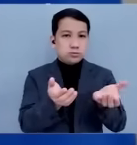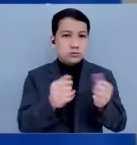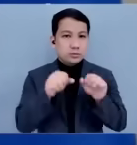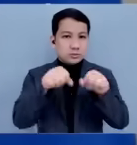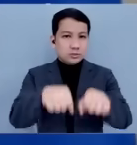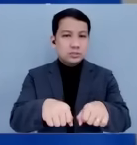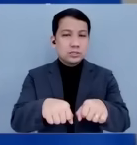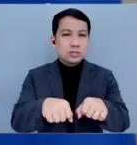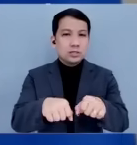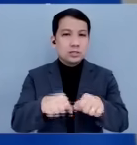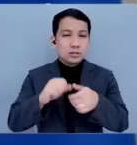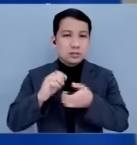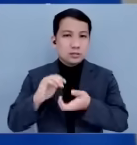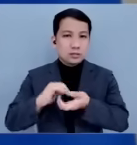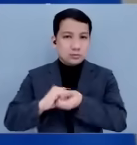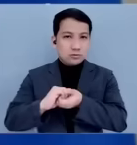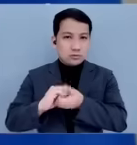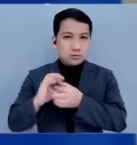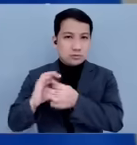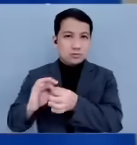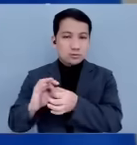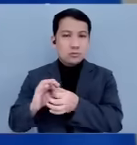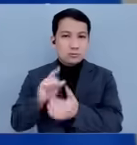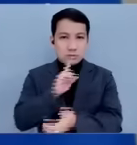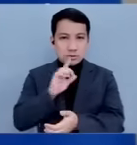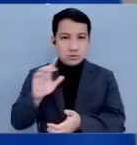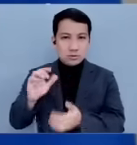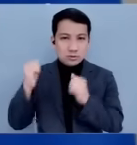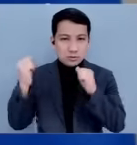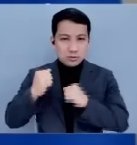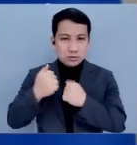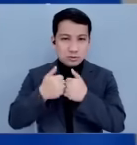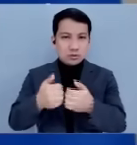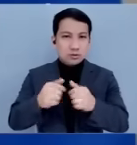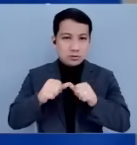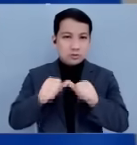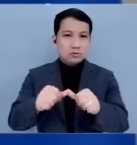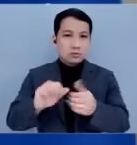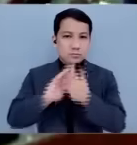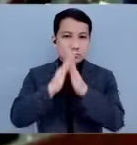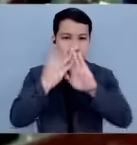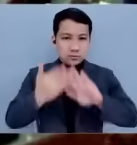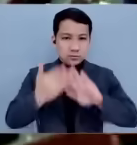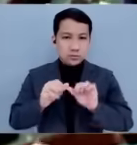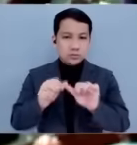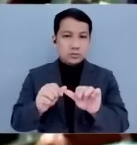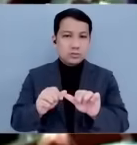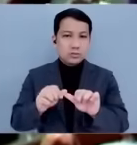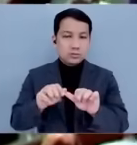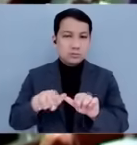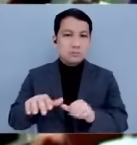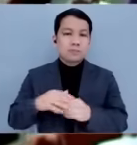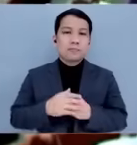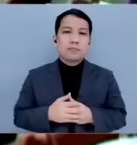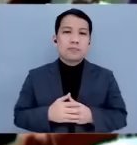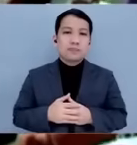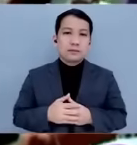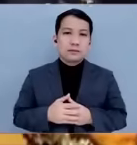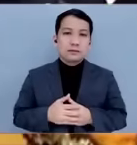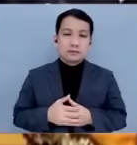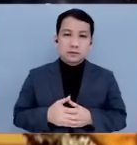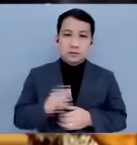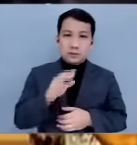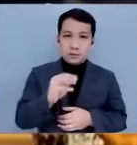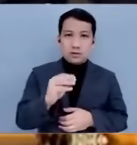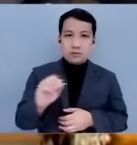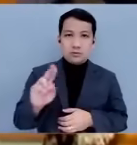partners committed to doing our part to sustain peace and stability in our region. Meron ding MOU